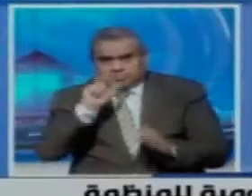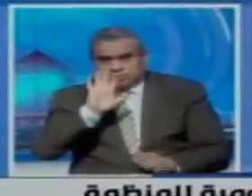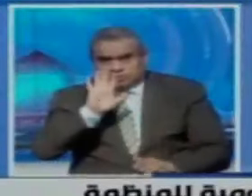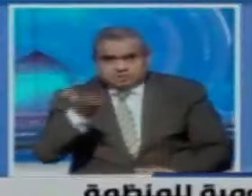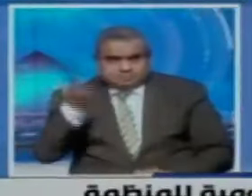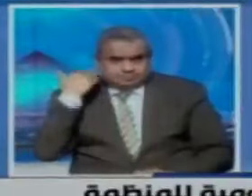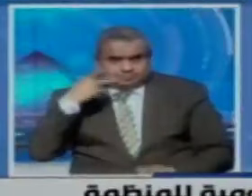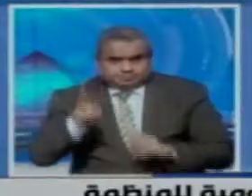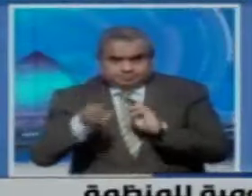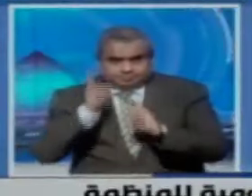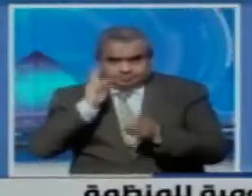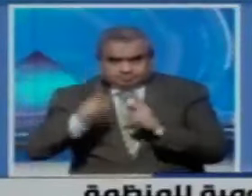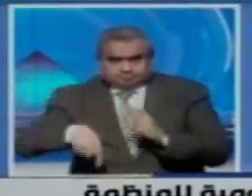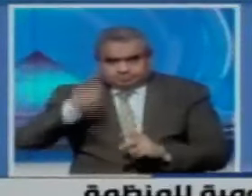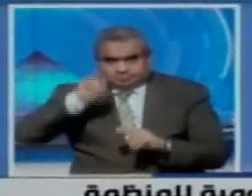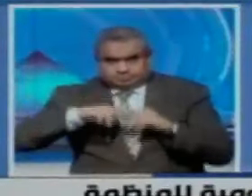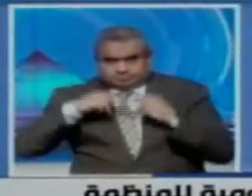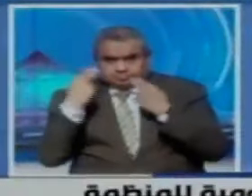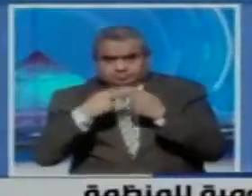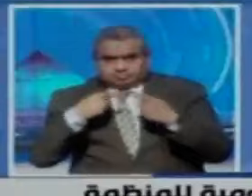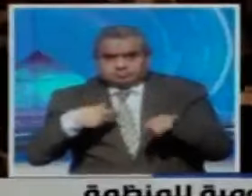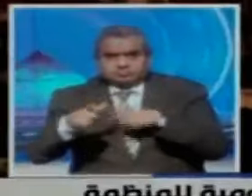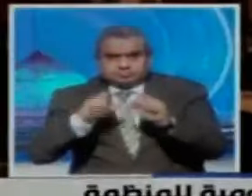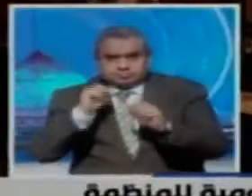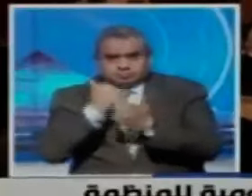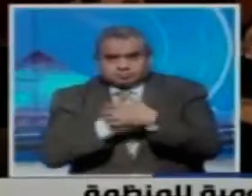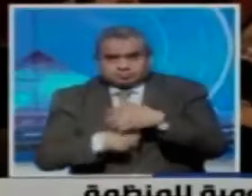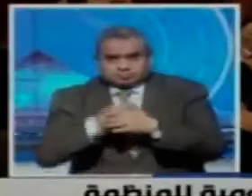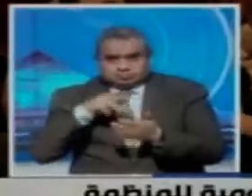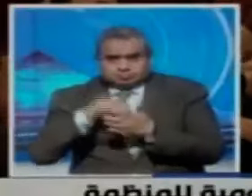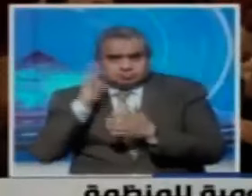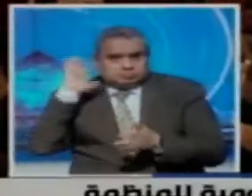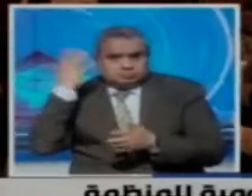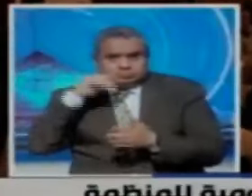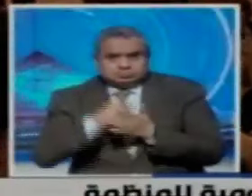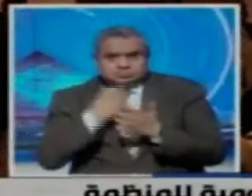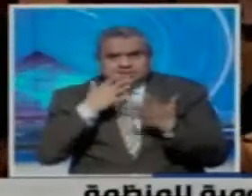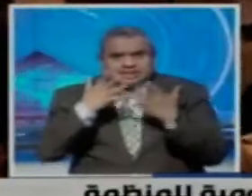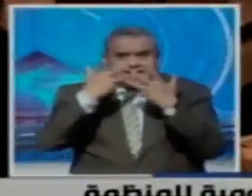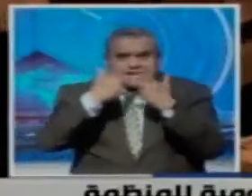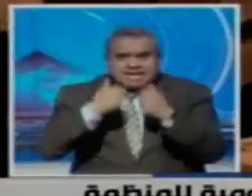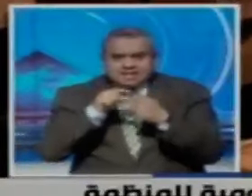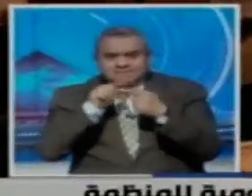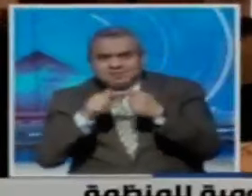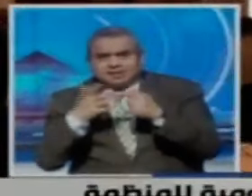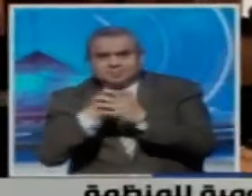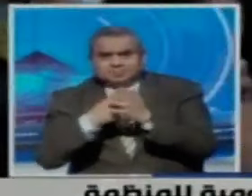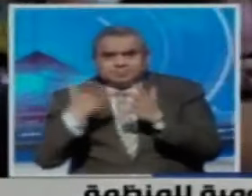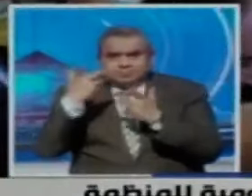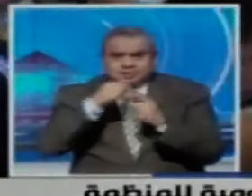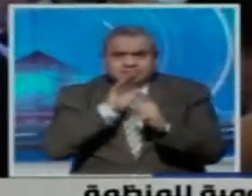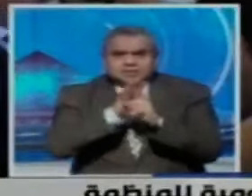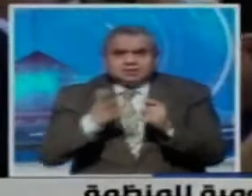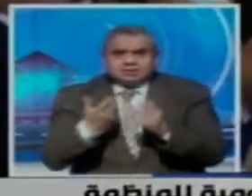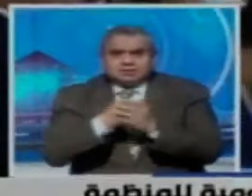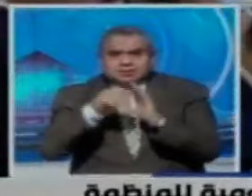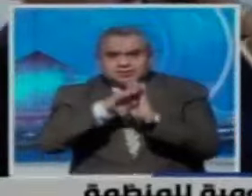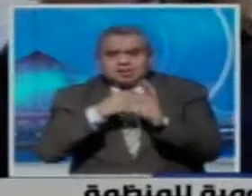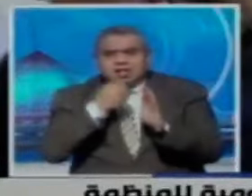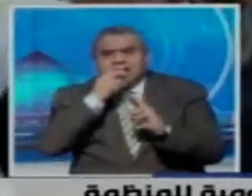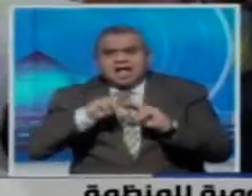مايو الماضي احتفالا باليوم العالمي للمترولوجيا وهو علم القياس تحت عنوان دعم القياسات لنظام